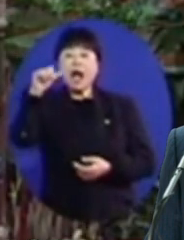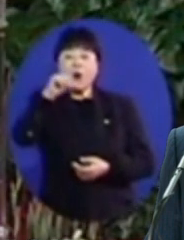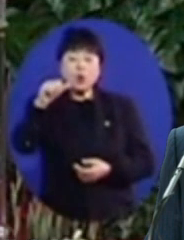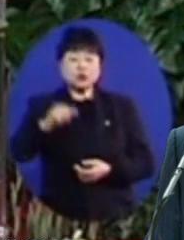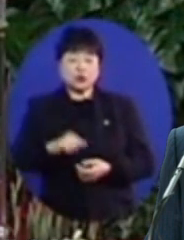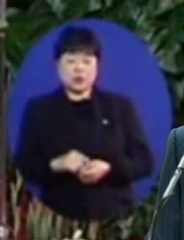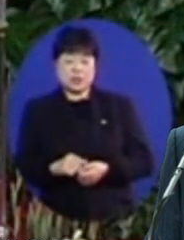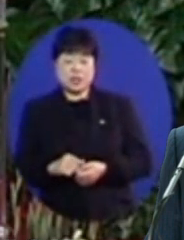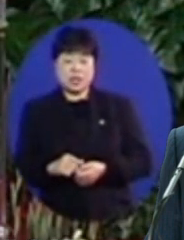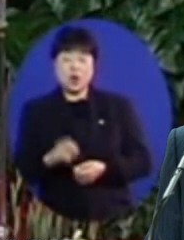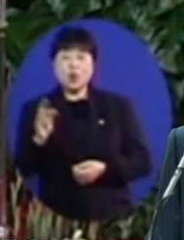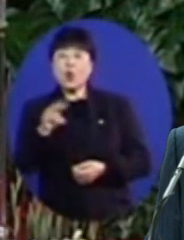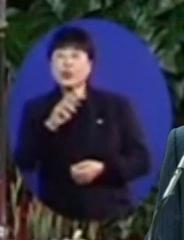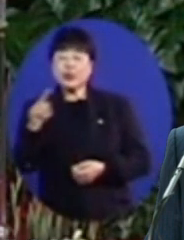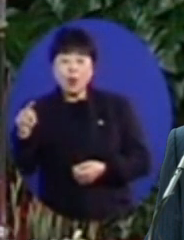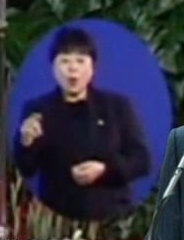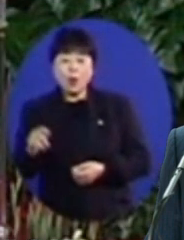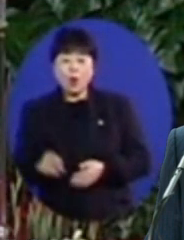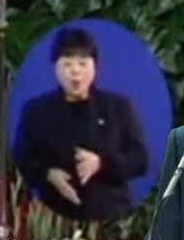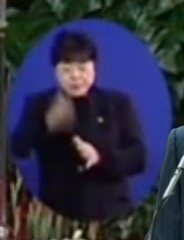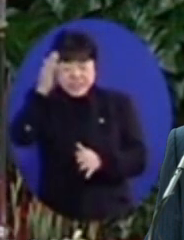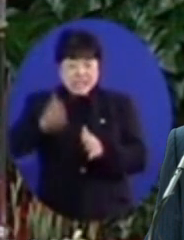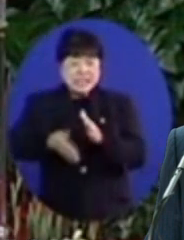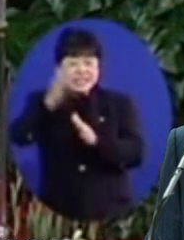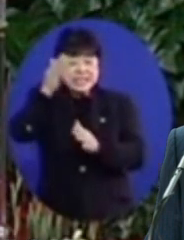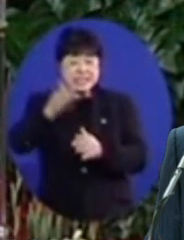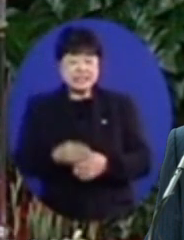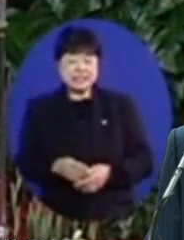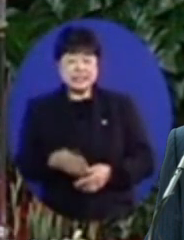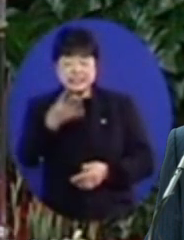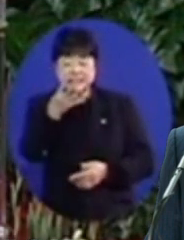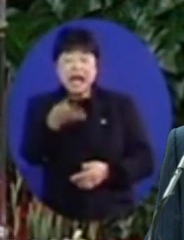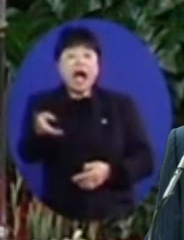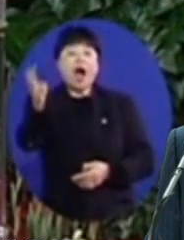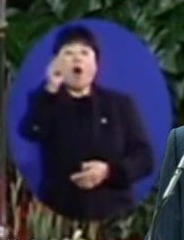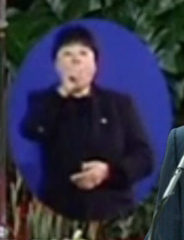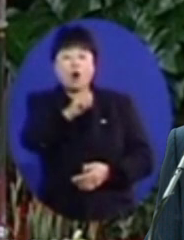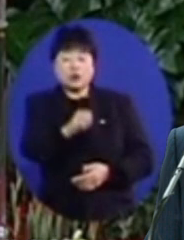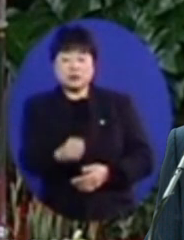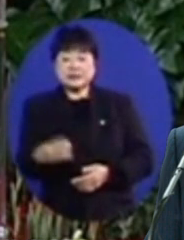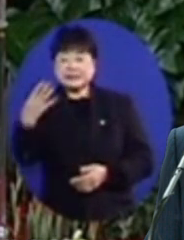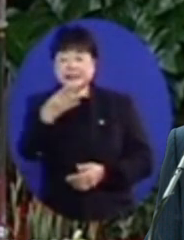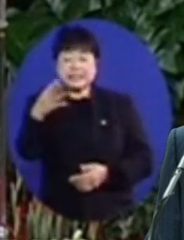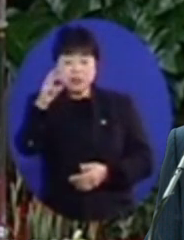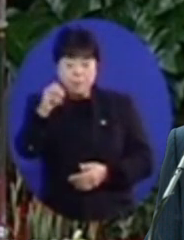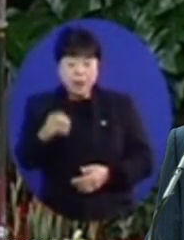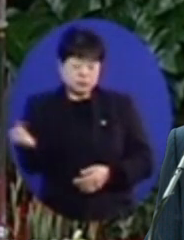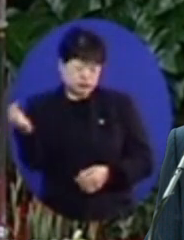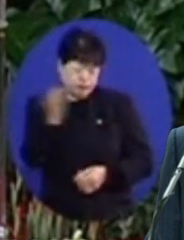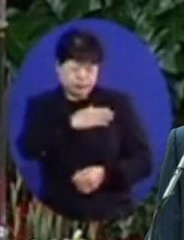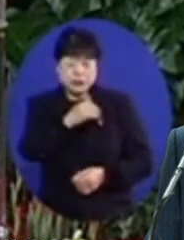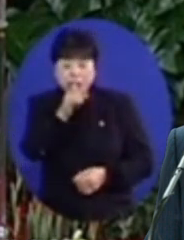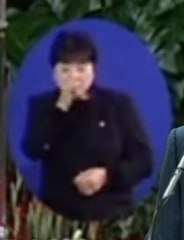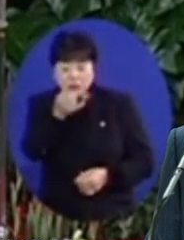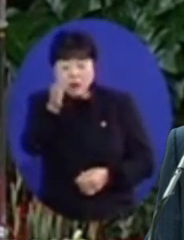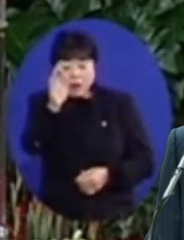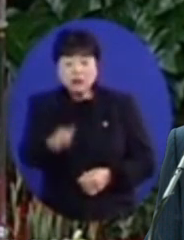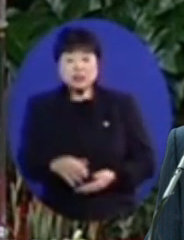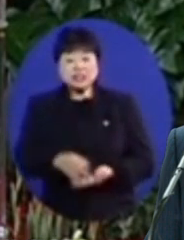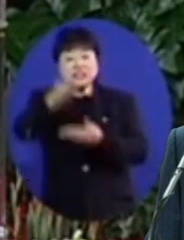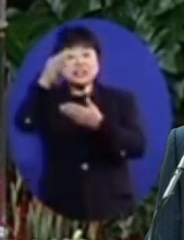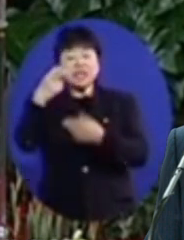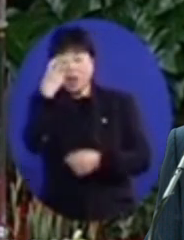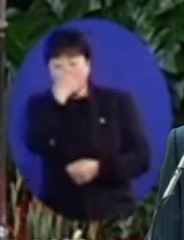수십개의 빌딩으로 그 재산이 4천만 달러 약 5천억원에 달하는 그 많은